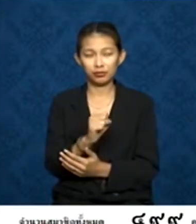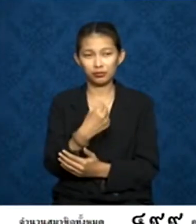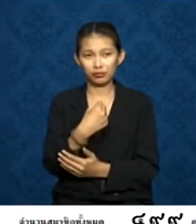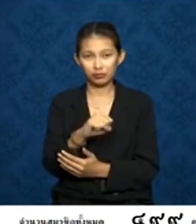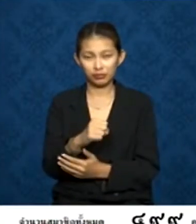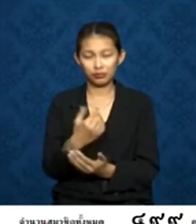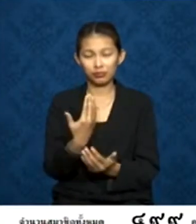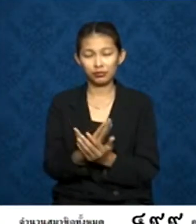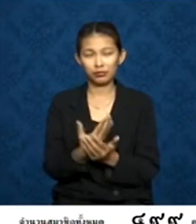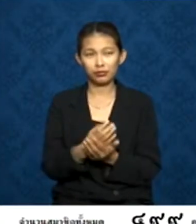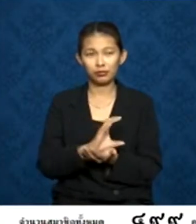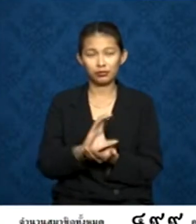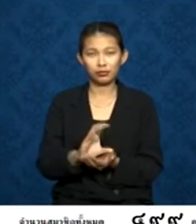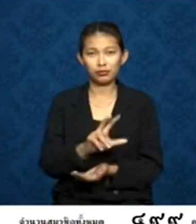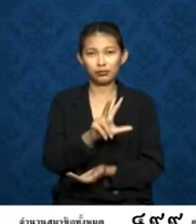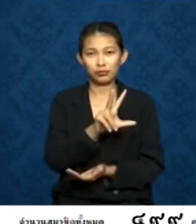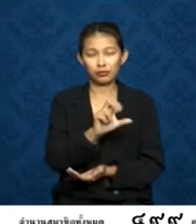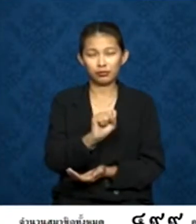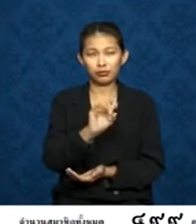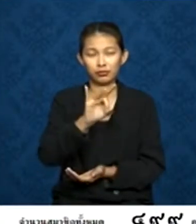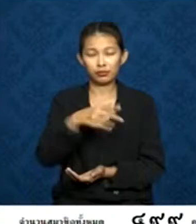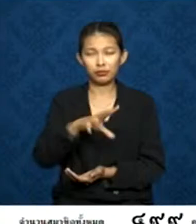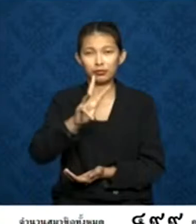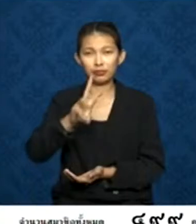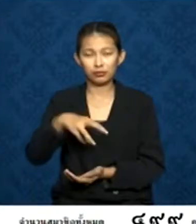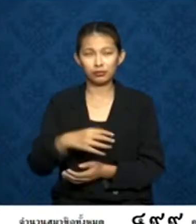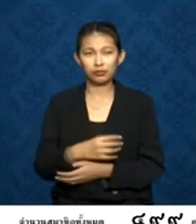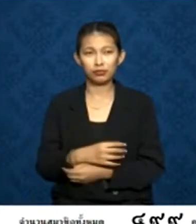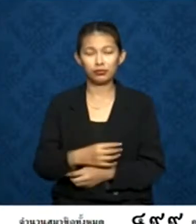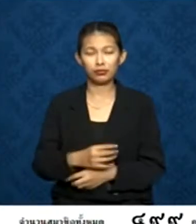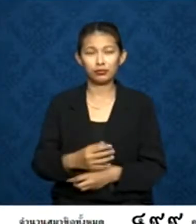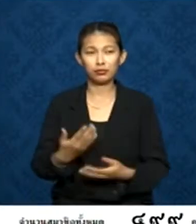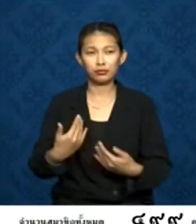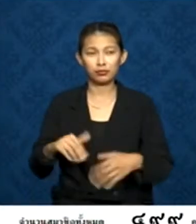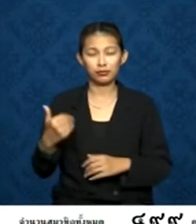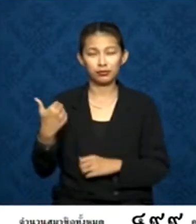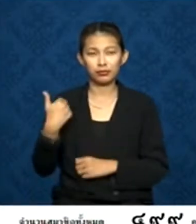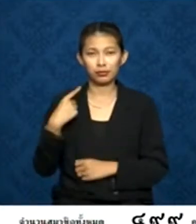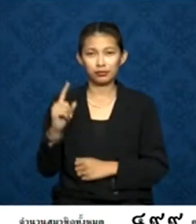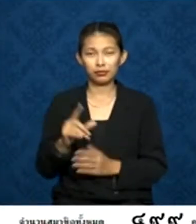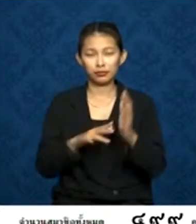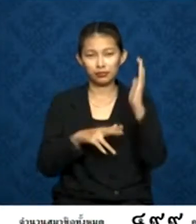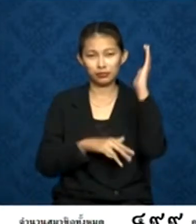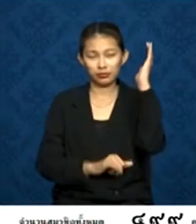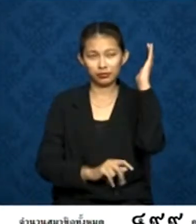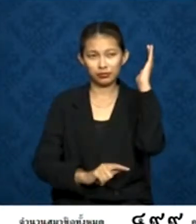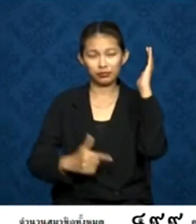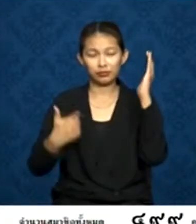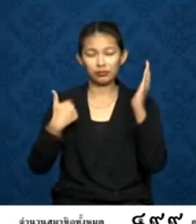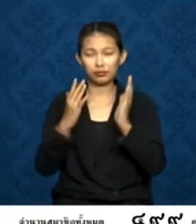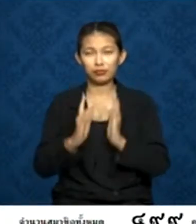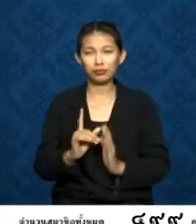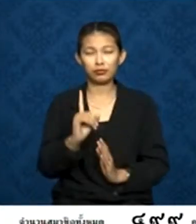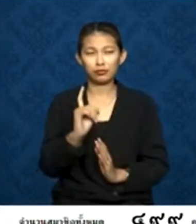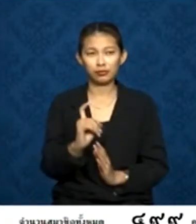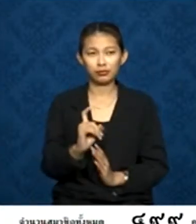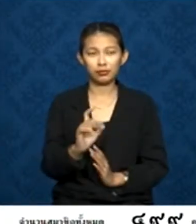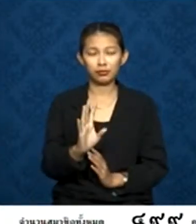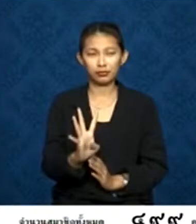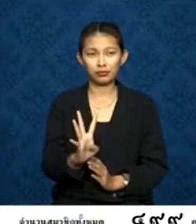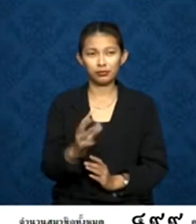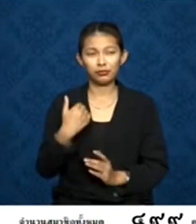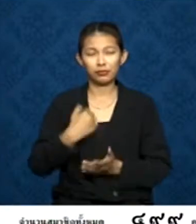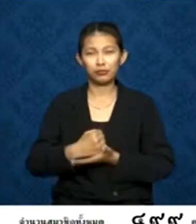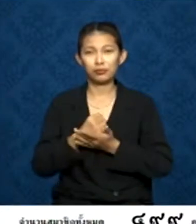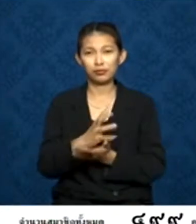6, เศษ และจงหวัดลามผู้เสยชีวิต 4 ลาย่วยเหอแล้วทั้บด